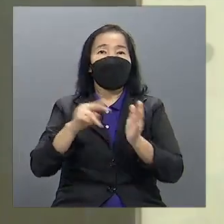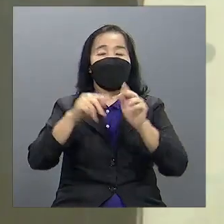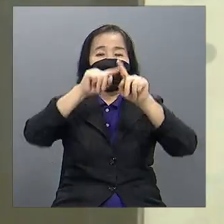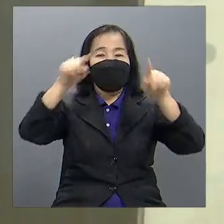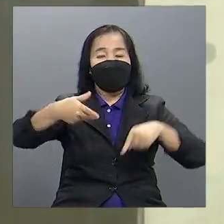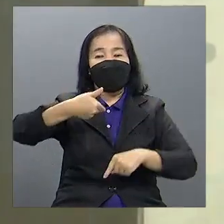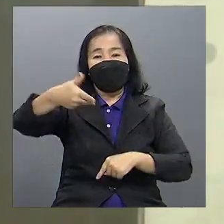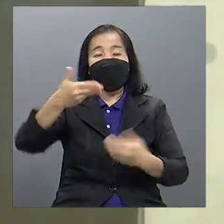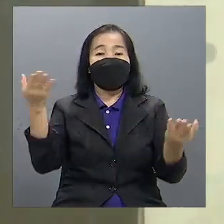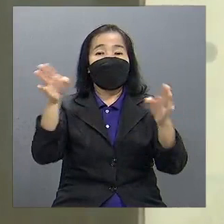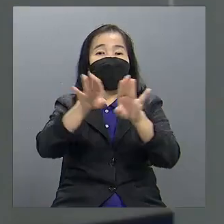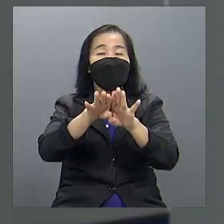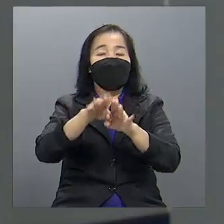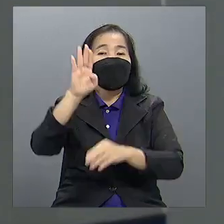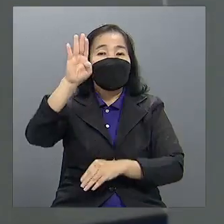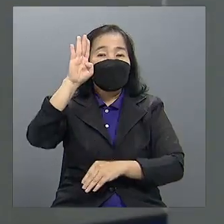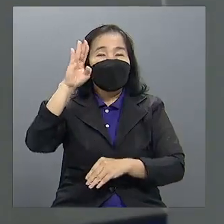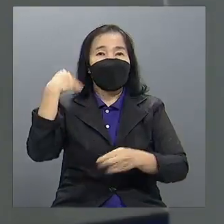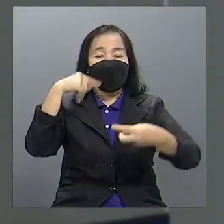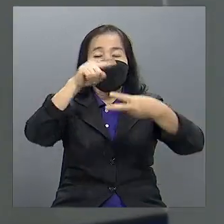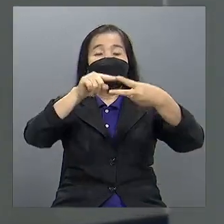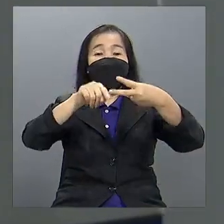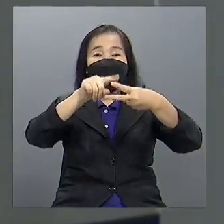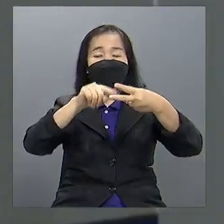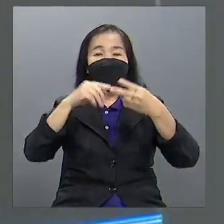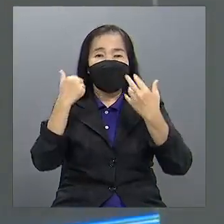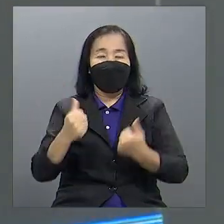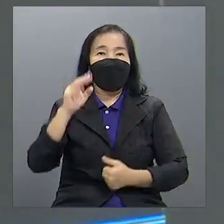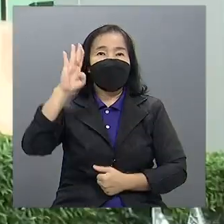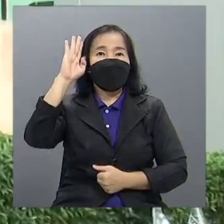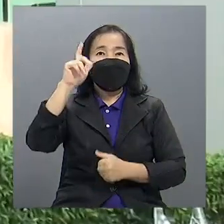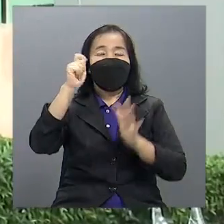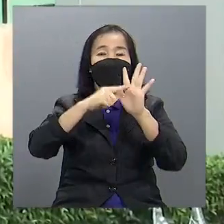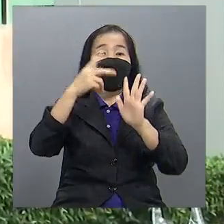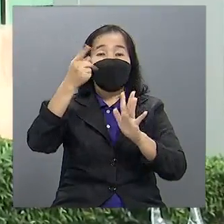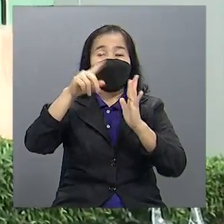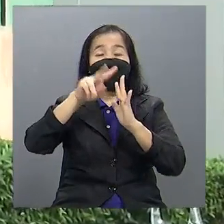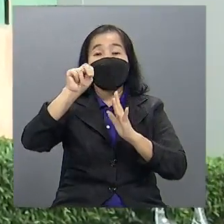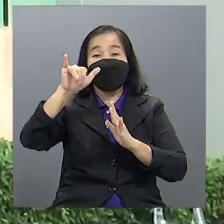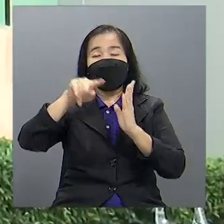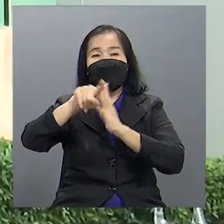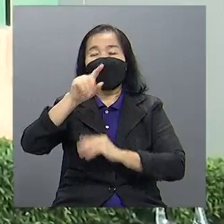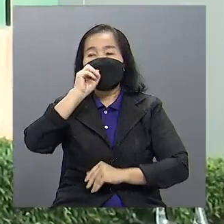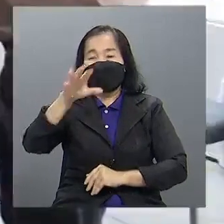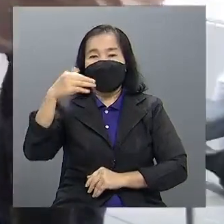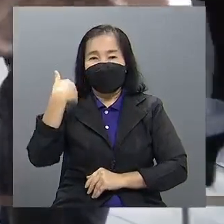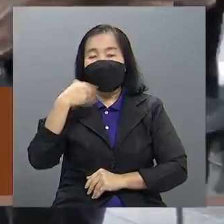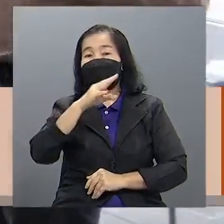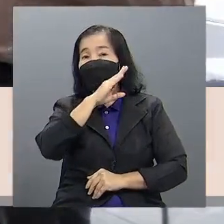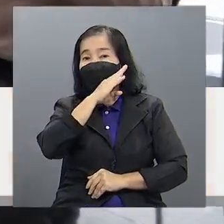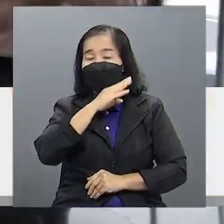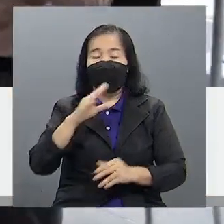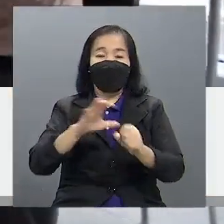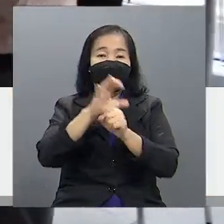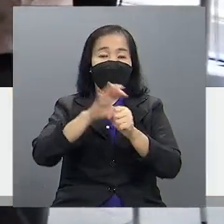ภัยและไทยประกันภัยทำให้บริษัทอาคเนย์ประกันภัยแจ้งผู้เอาประกันเจอจากจบจะหยุดรับเคลมค่า